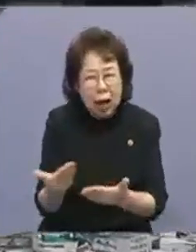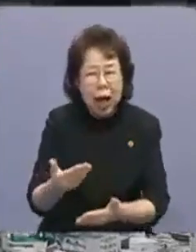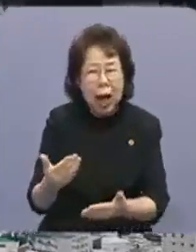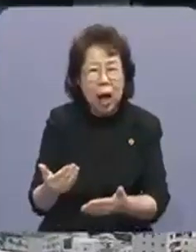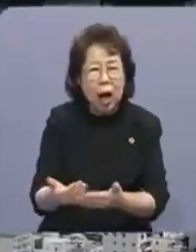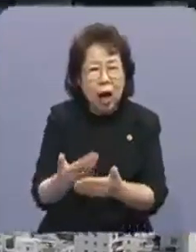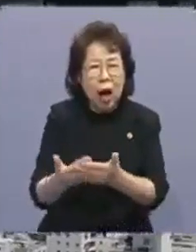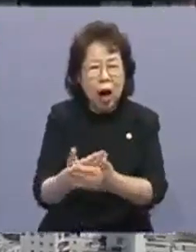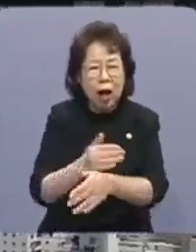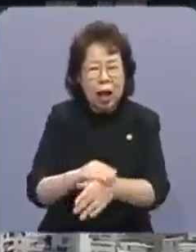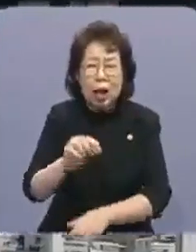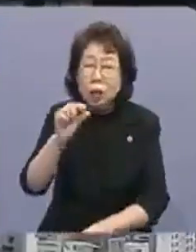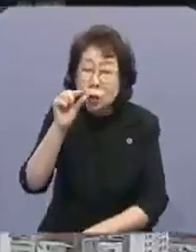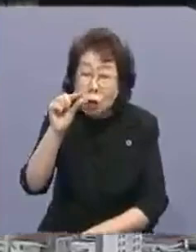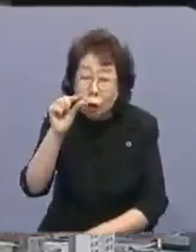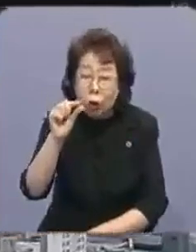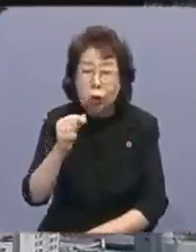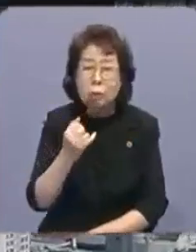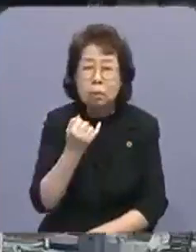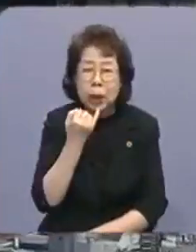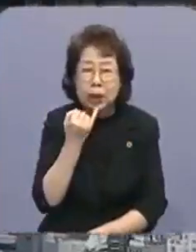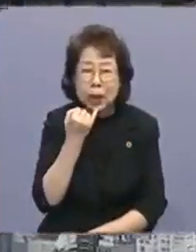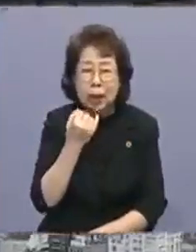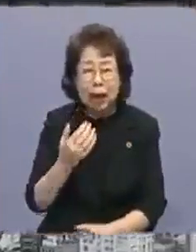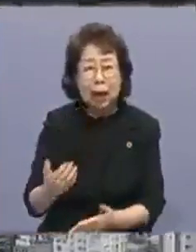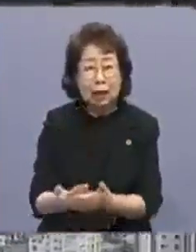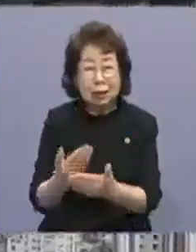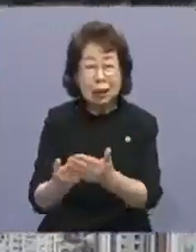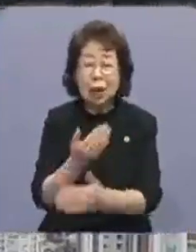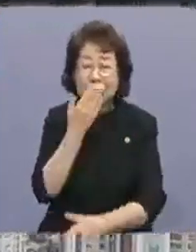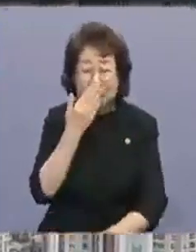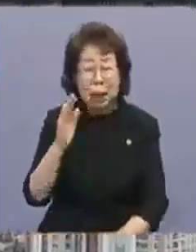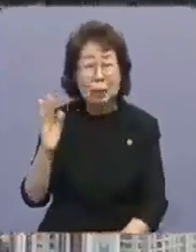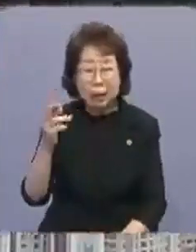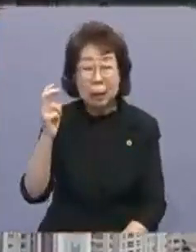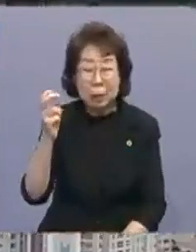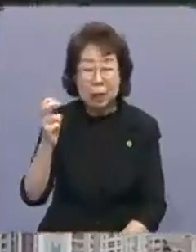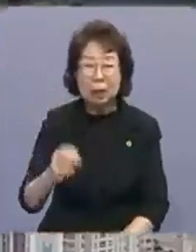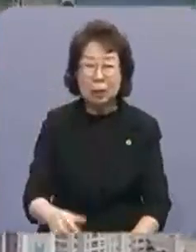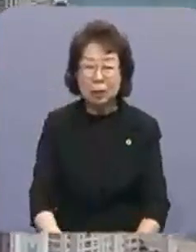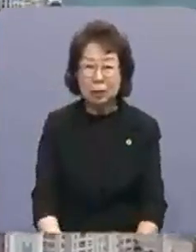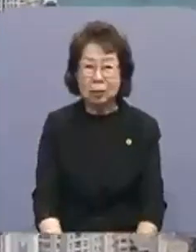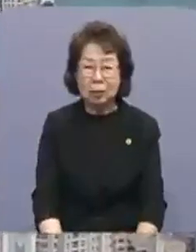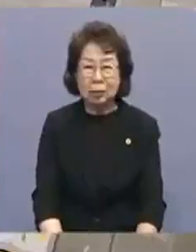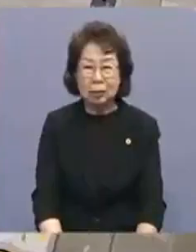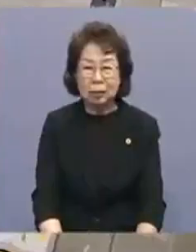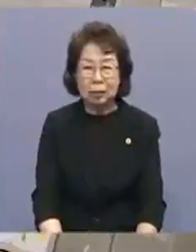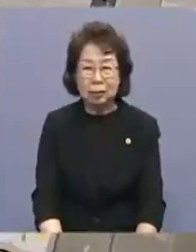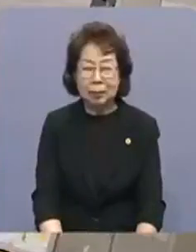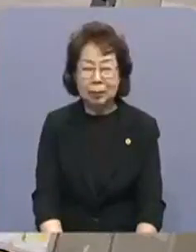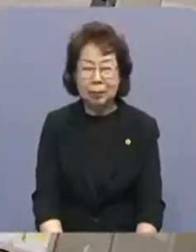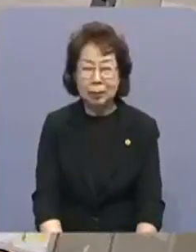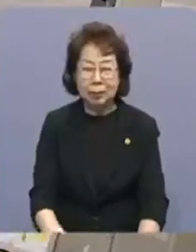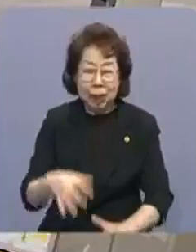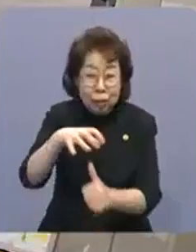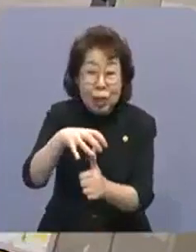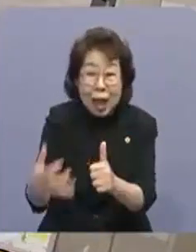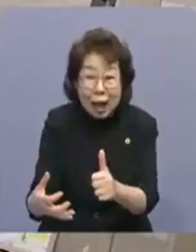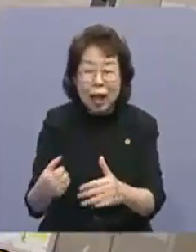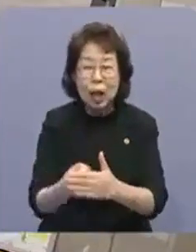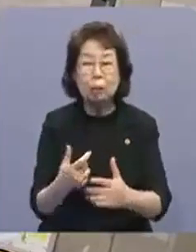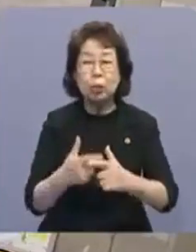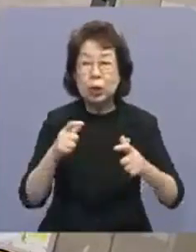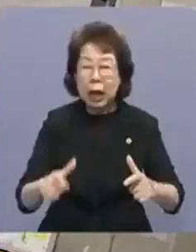등 최소한의 시장의 정상화의 계기가 될 것으로 판단이 되고 있고 이번 규제 해제로